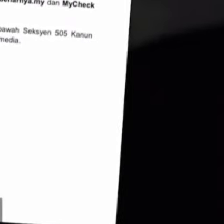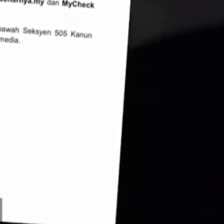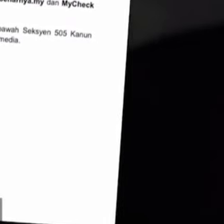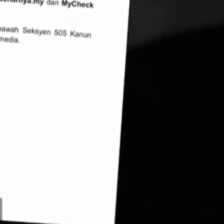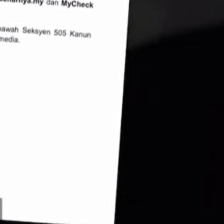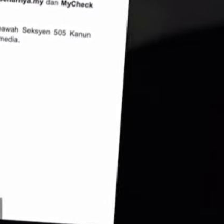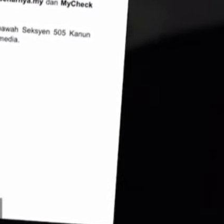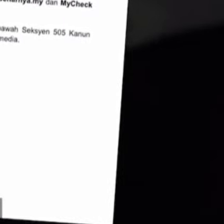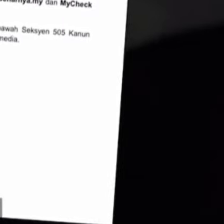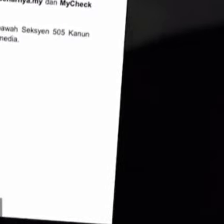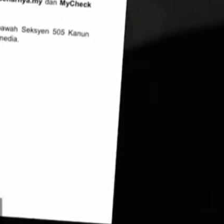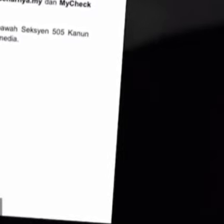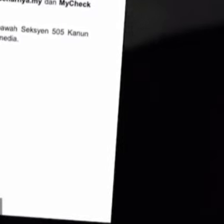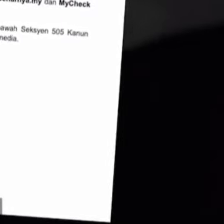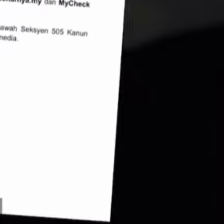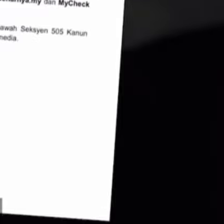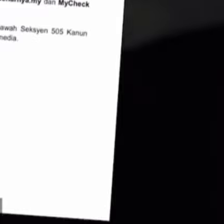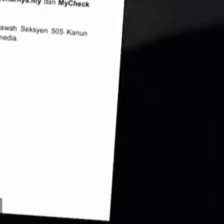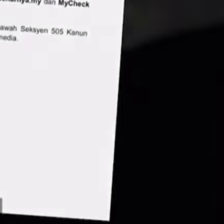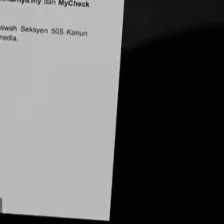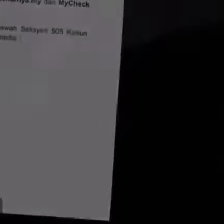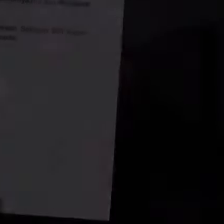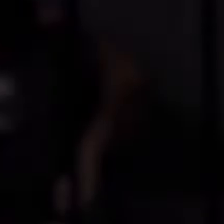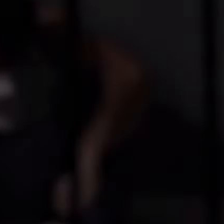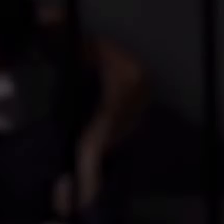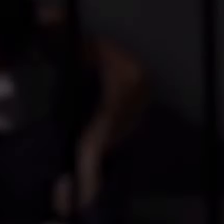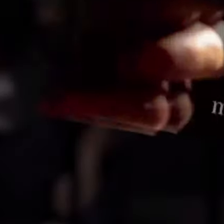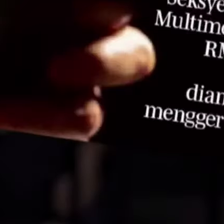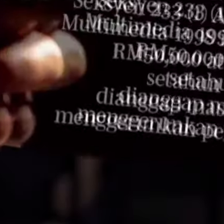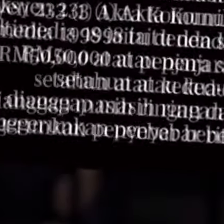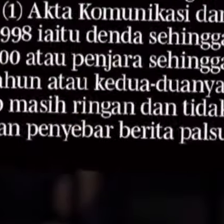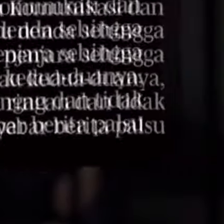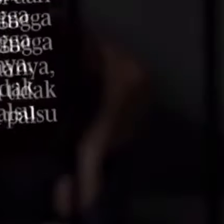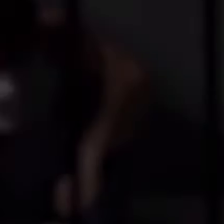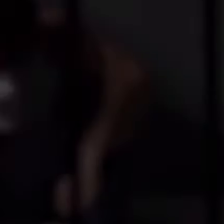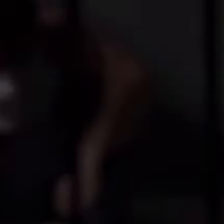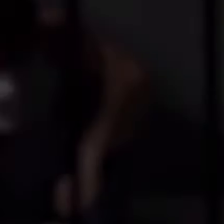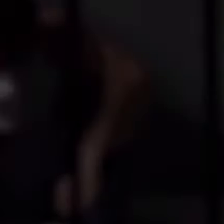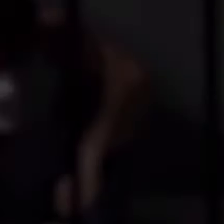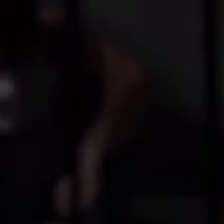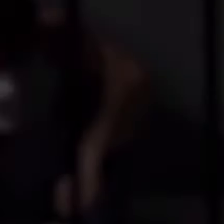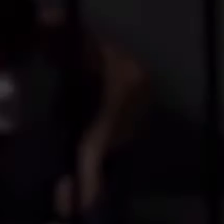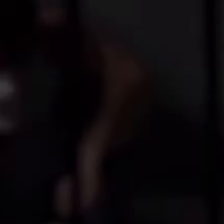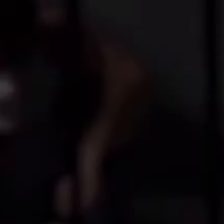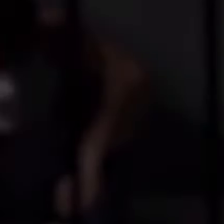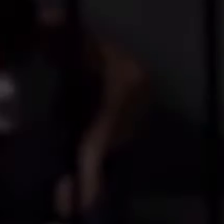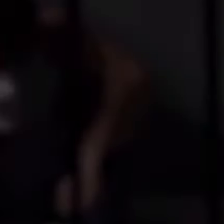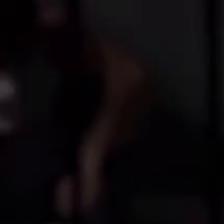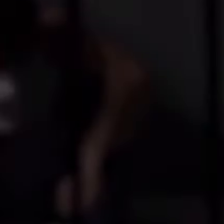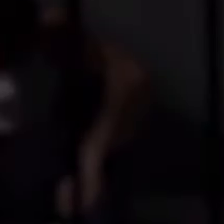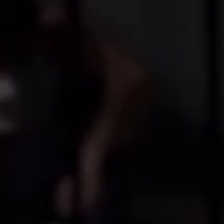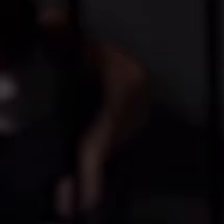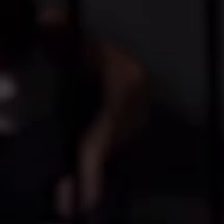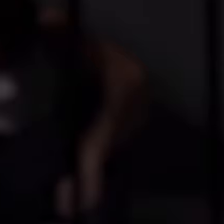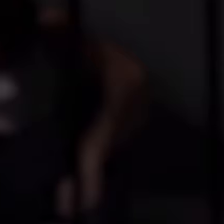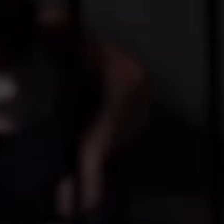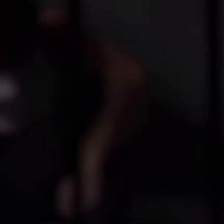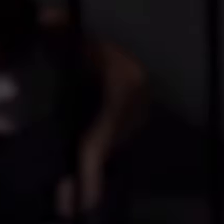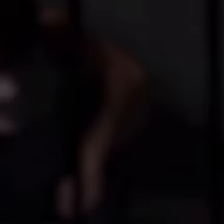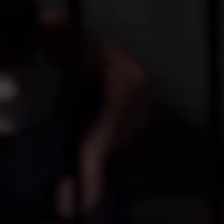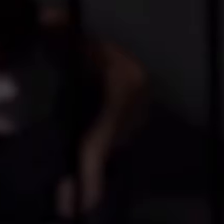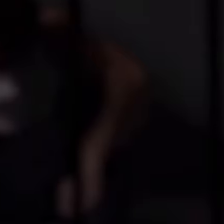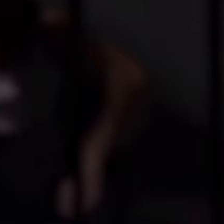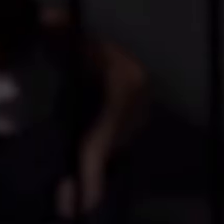dan Multimedia 1998 Akta 588 yang boleh membawa hukuman denda hingga RM50,000